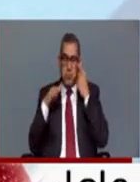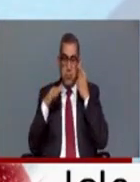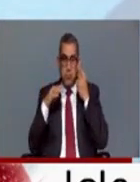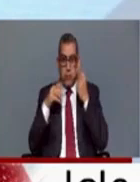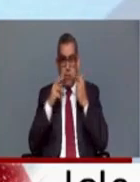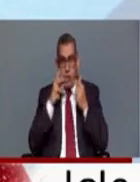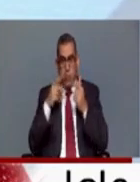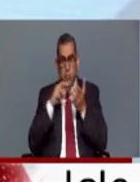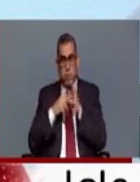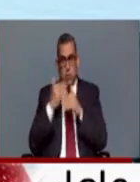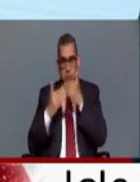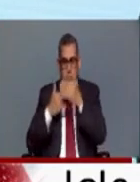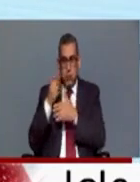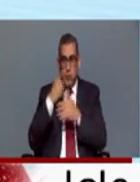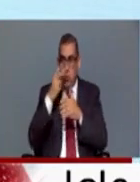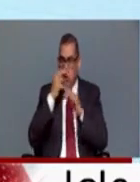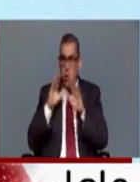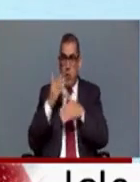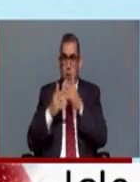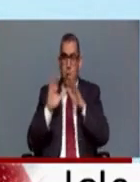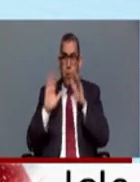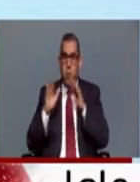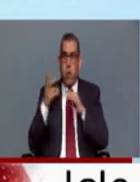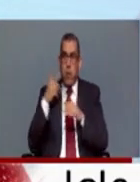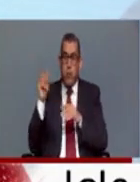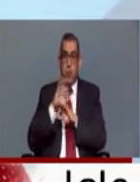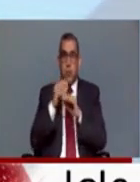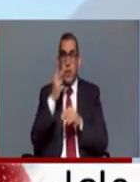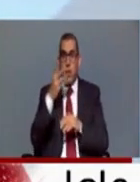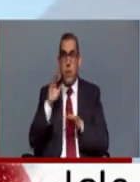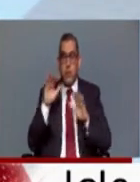وده المطلوب، وده اللي احنا عايزينه، وده اللي صحاه فينا سياده الرئيس عبد الفتاح السيسي.